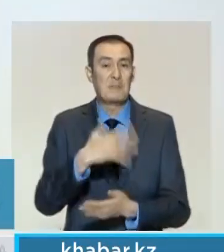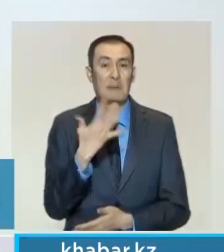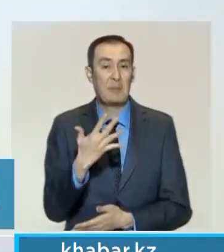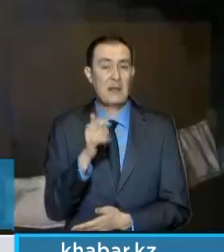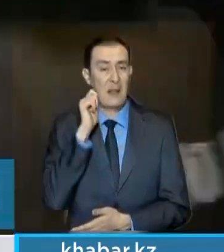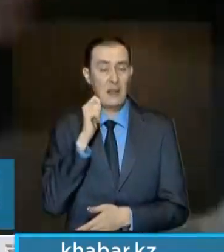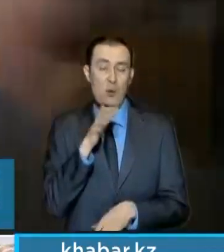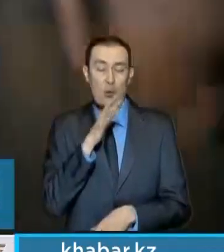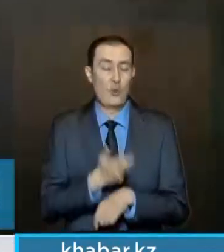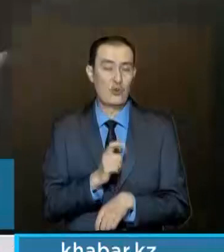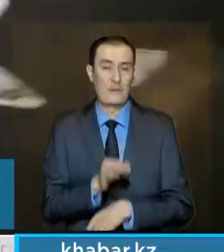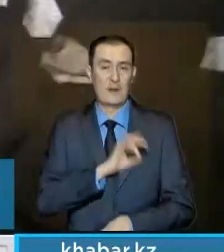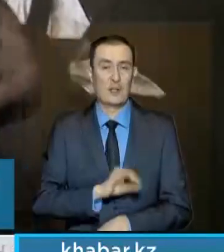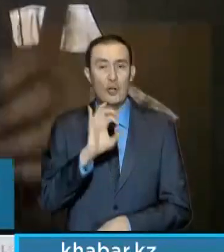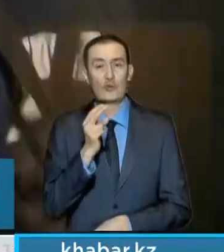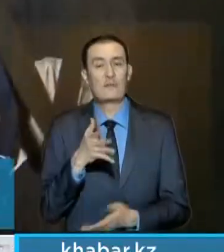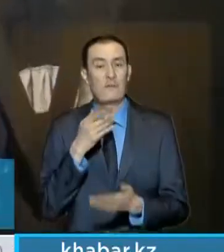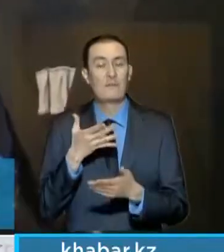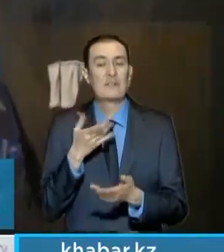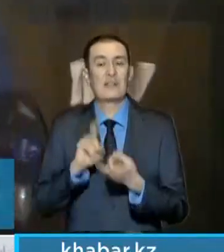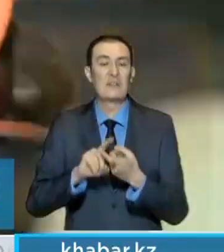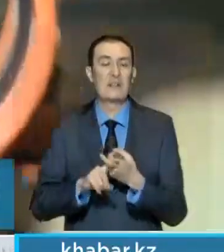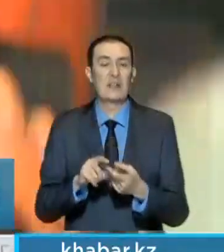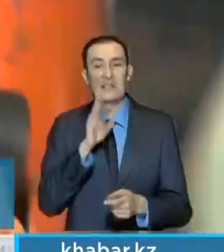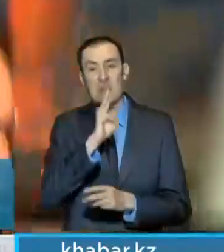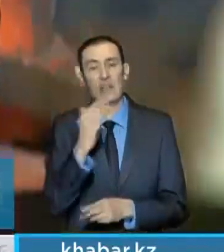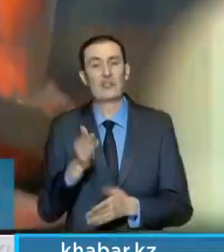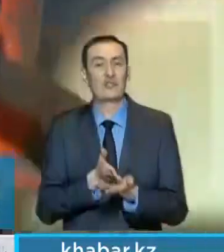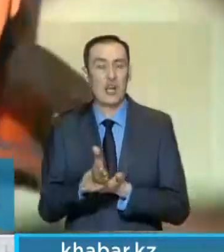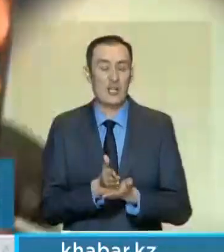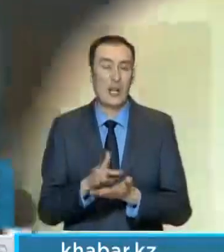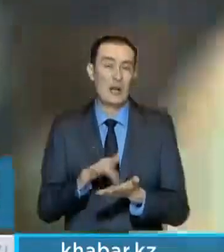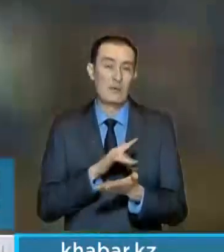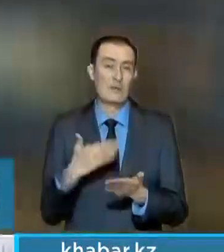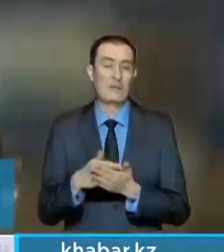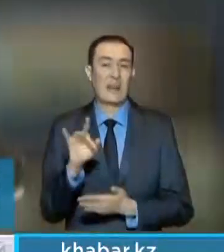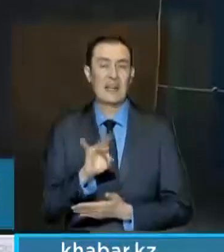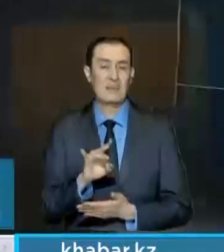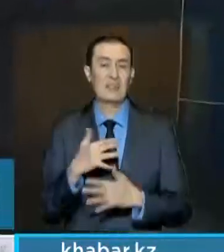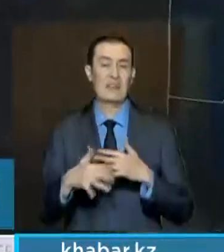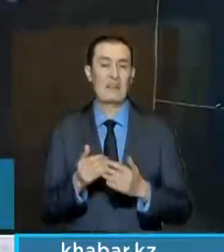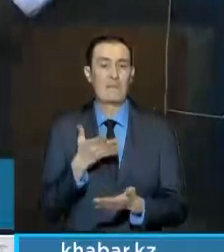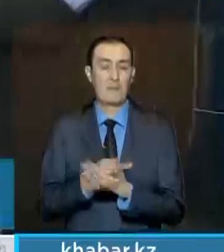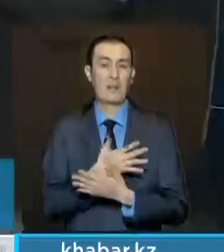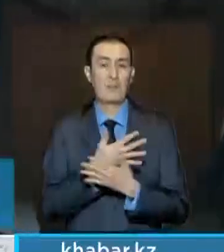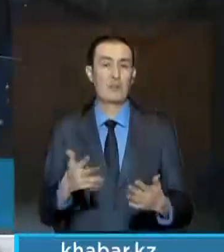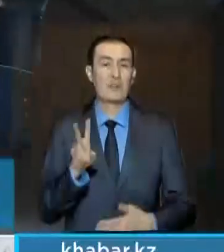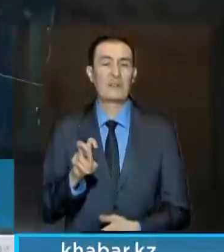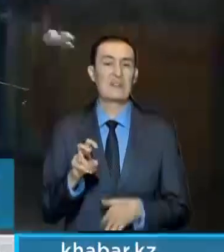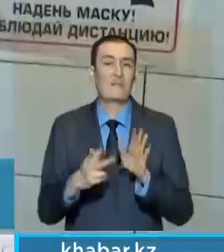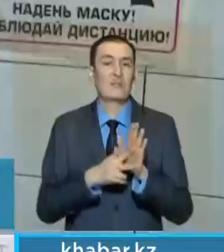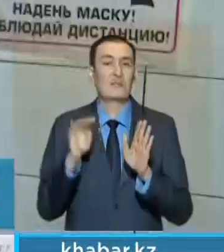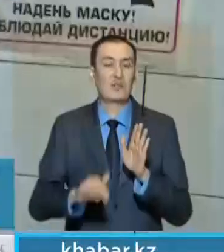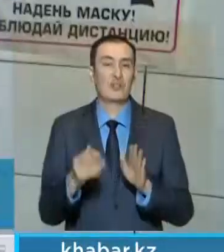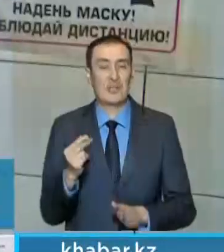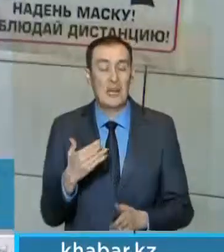это очень выгодно сумма соцвыплат зависит от зарплаты и стажа по предварительным подсчётам в этом году размер средней социальной выплаты превысит 208.000